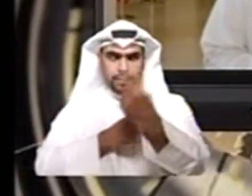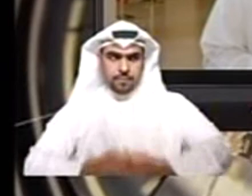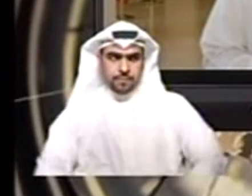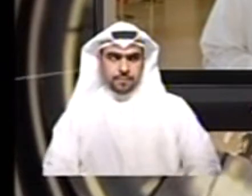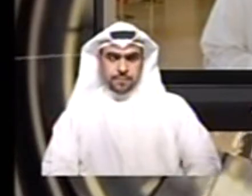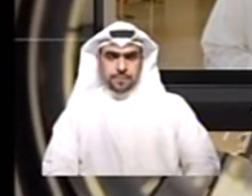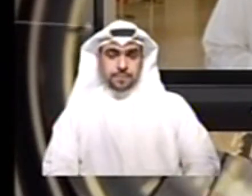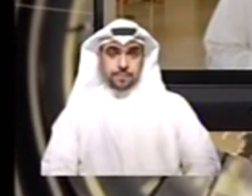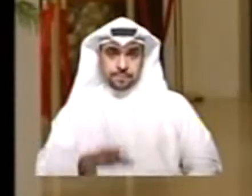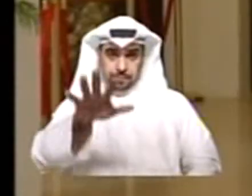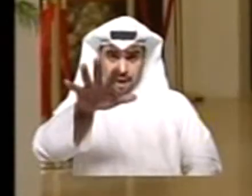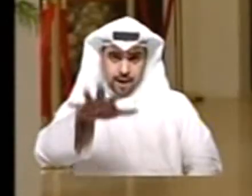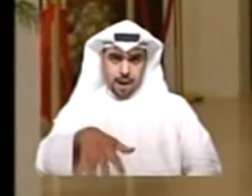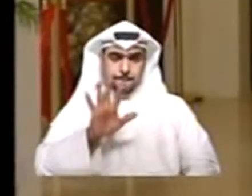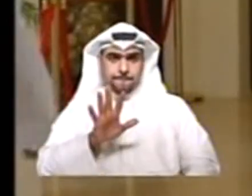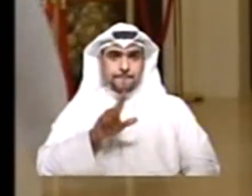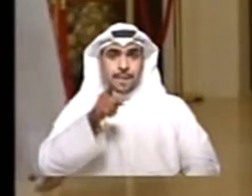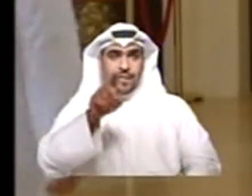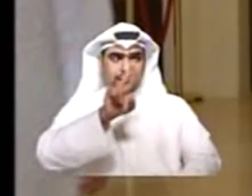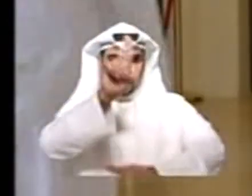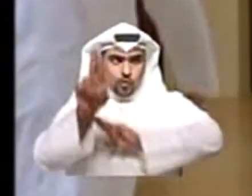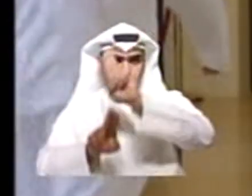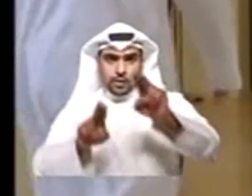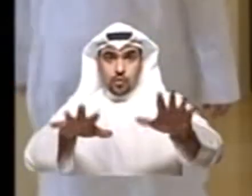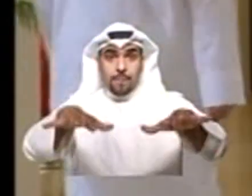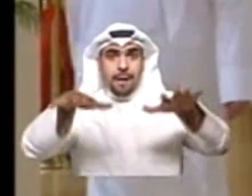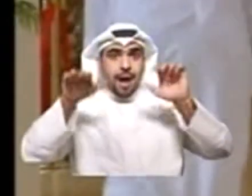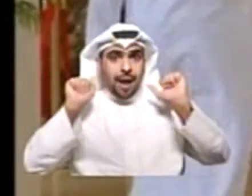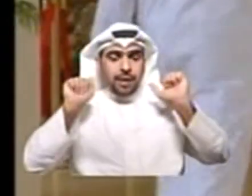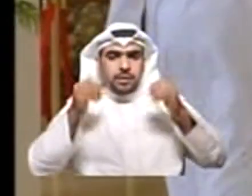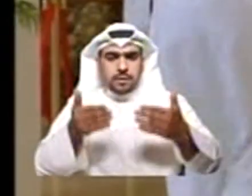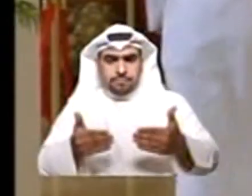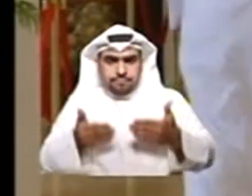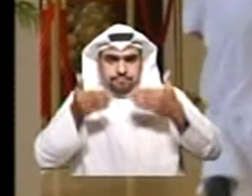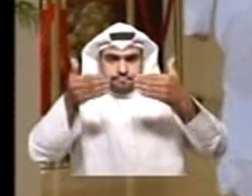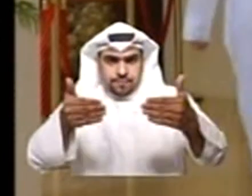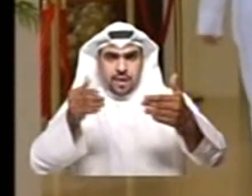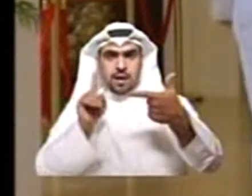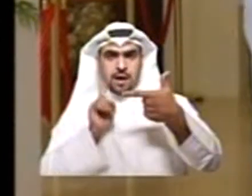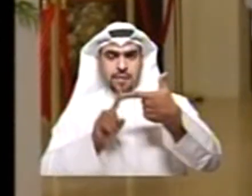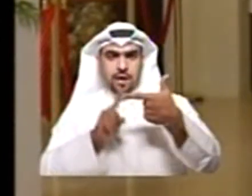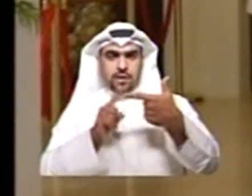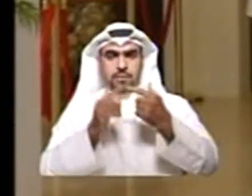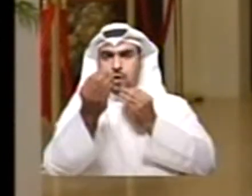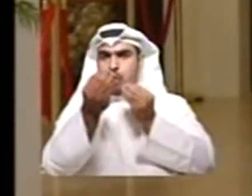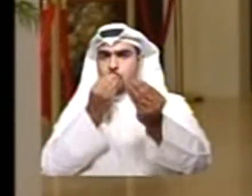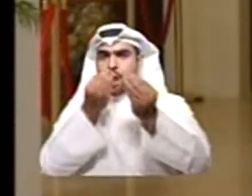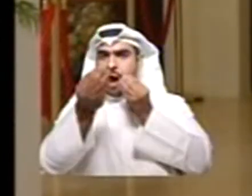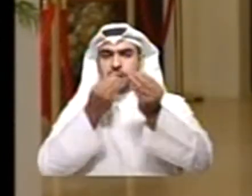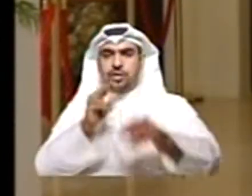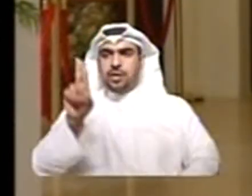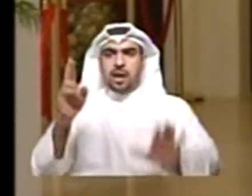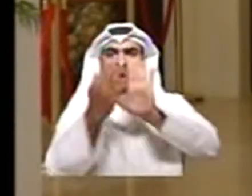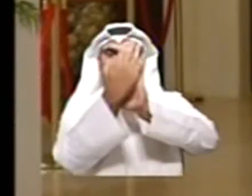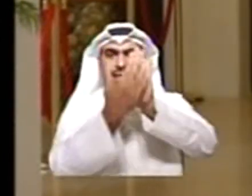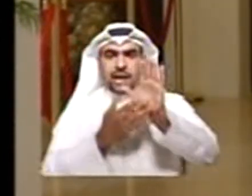نعم عبد العزيز، بعد ما ينتهي بند الاستجواب سوف ينتقل المجلس الى بند مناقشه التقارير المدرجه على